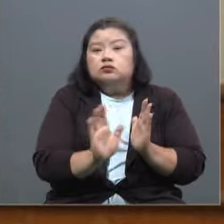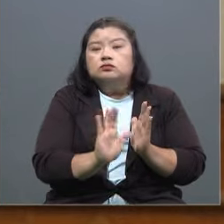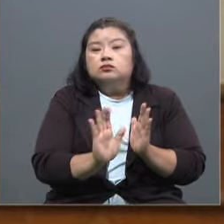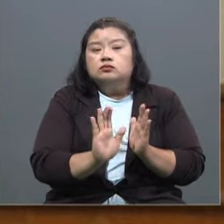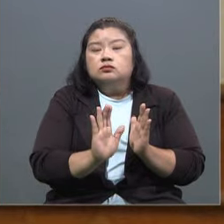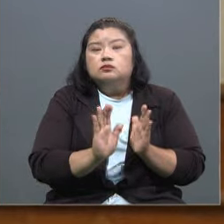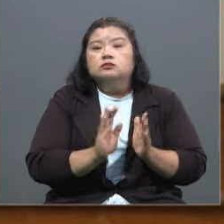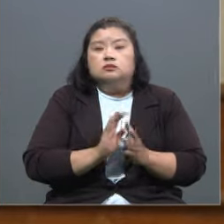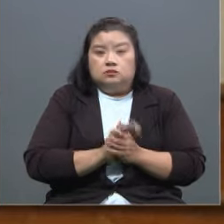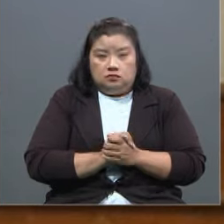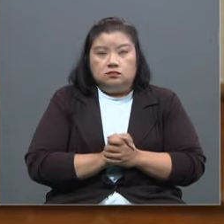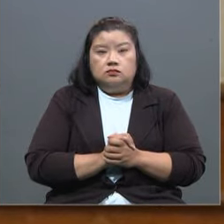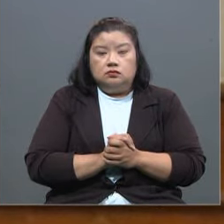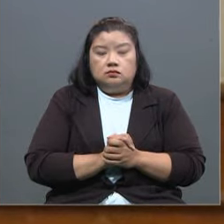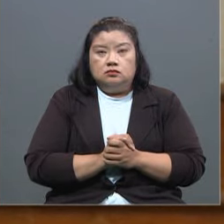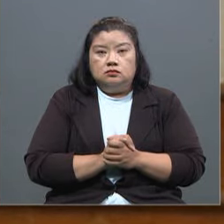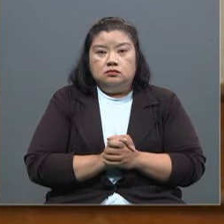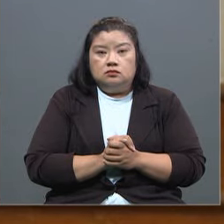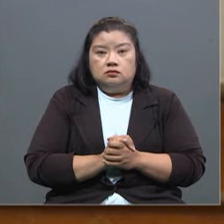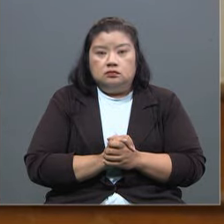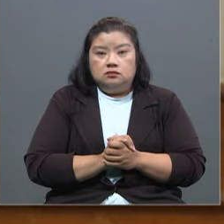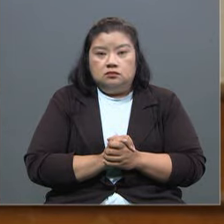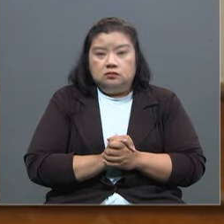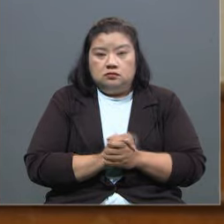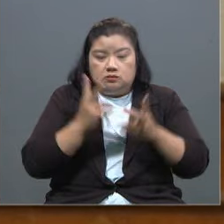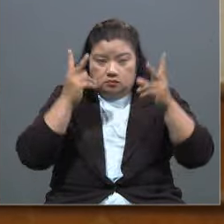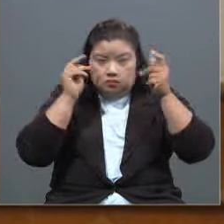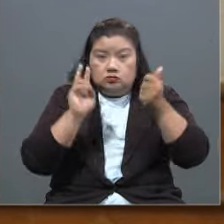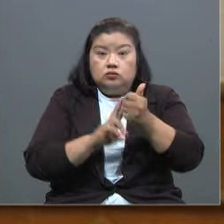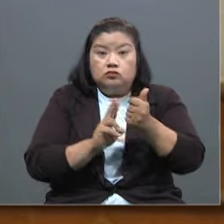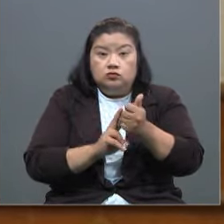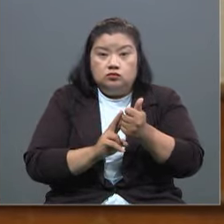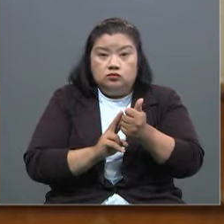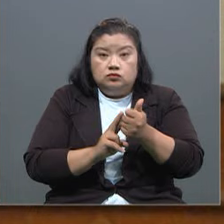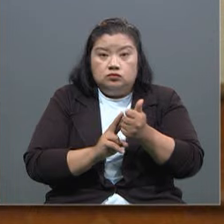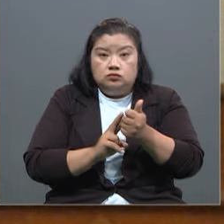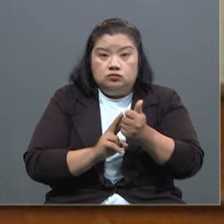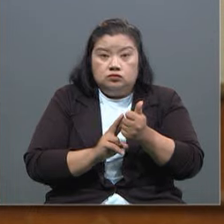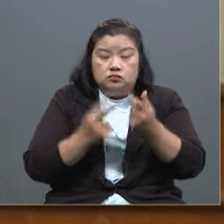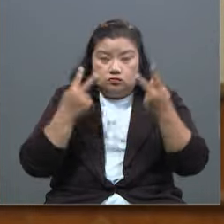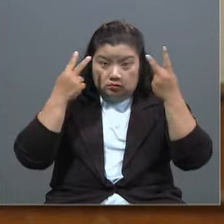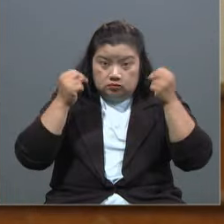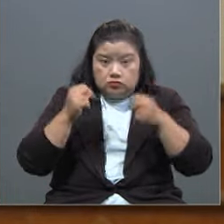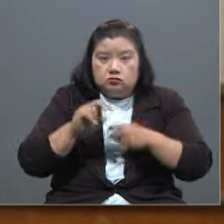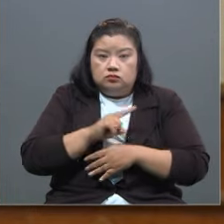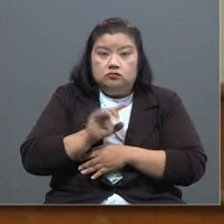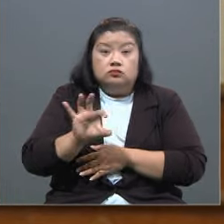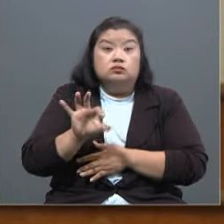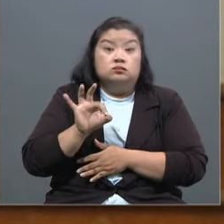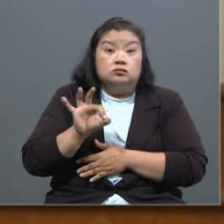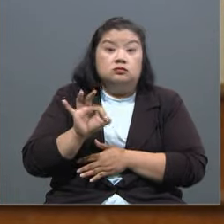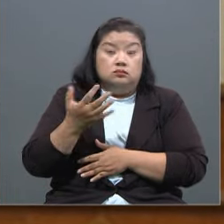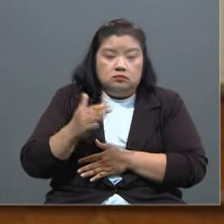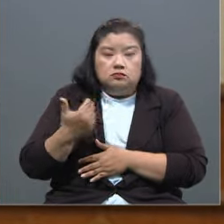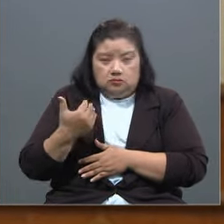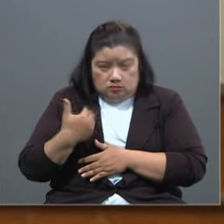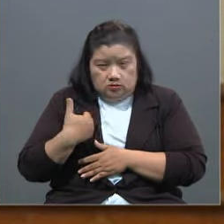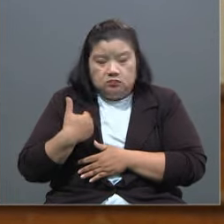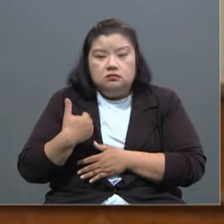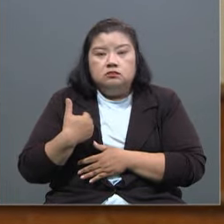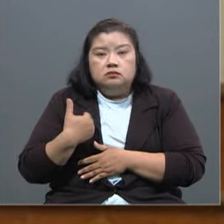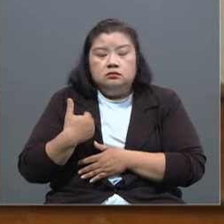จากตำแหน่งไปรองนายกถือว่าเป็นโควต้าของนายกแล้วก็เลยไปถึงผู้ช่วยรัฐมนตรีทั้งหม